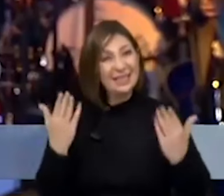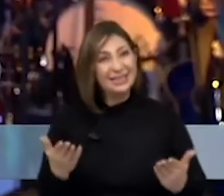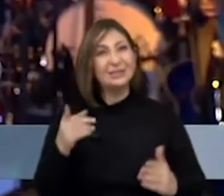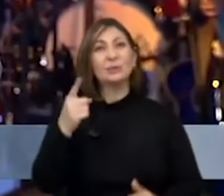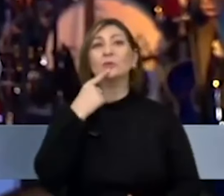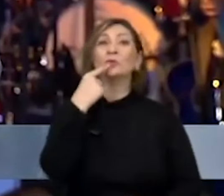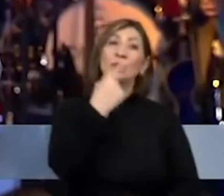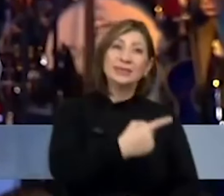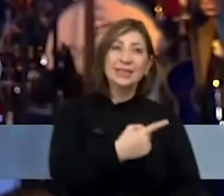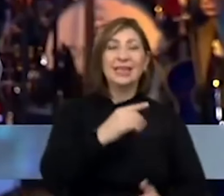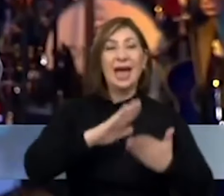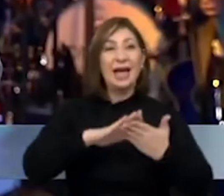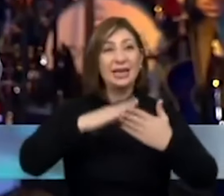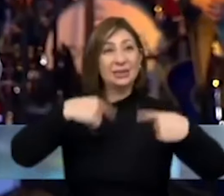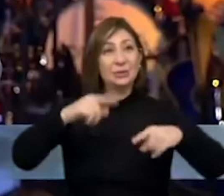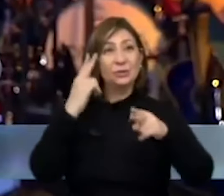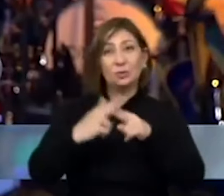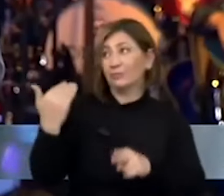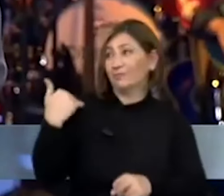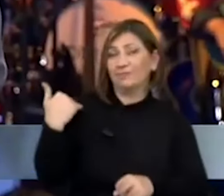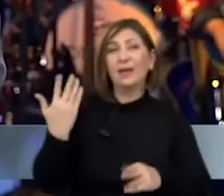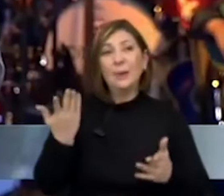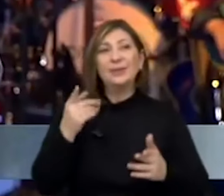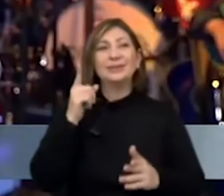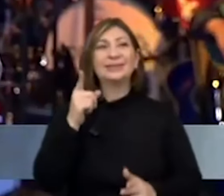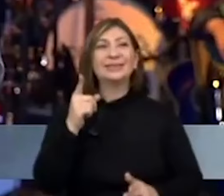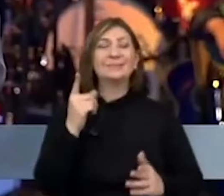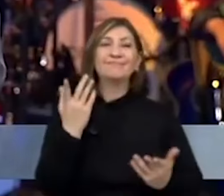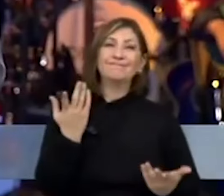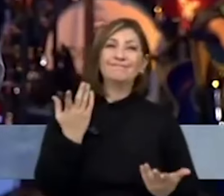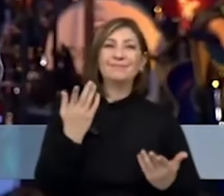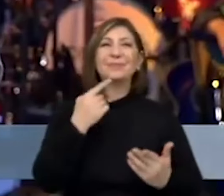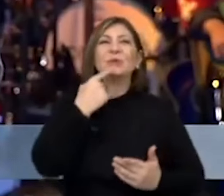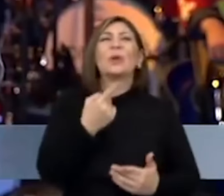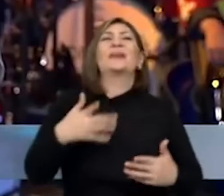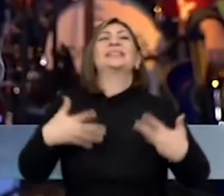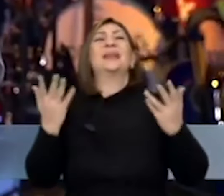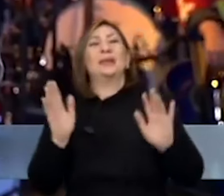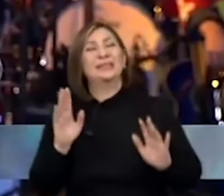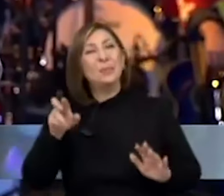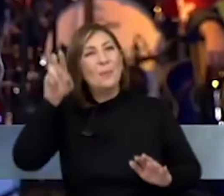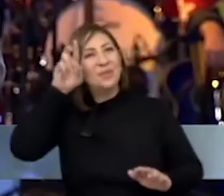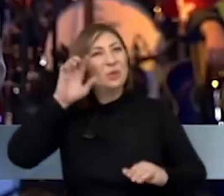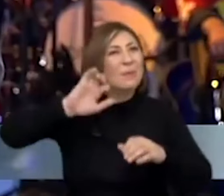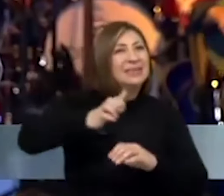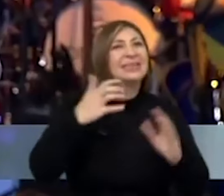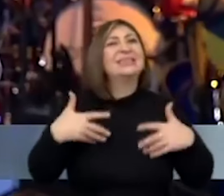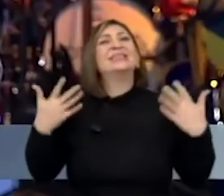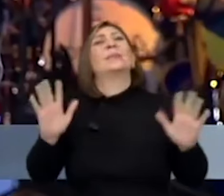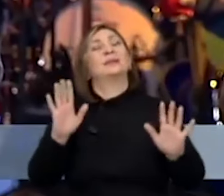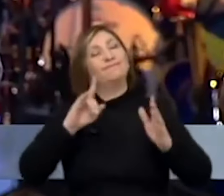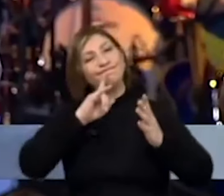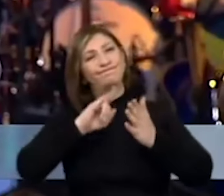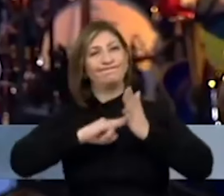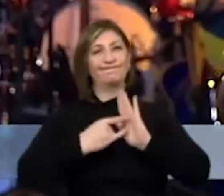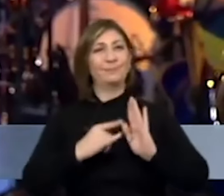bunu belirtseydiniz. Arkadaşlarım bana söylerlerdi ama belki siz böyle bir şey yapmak istemediniz. Böyle bir psikolojik baskı olabilir belki diye